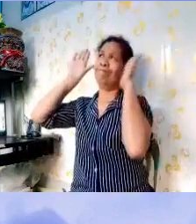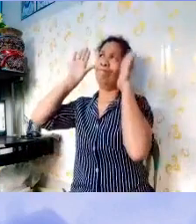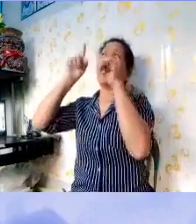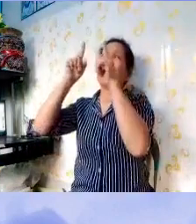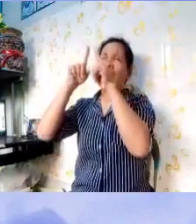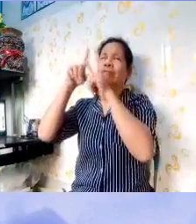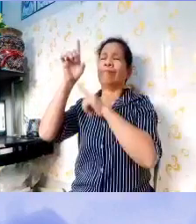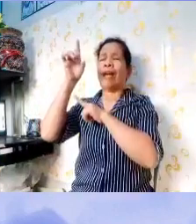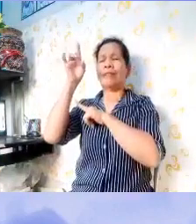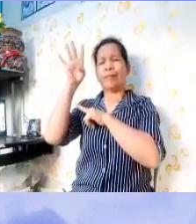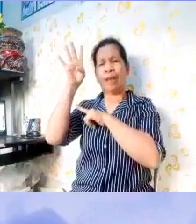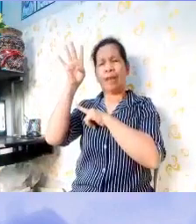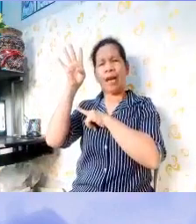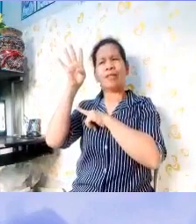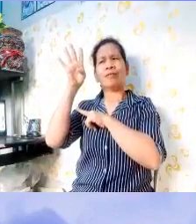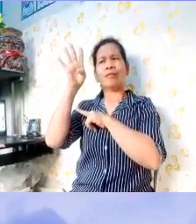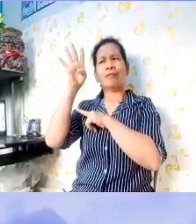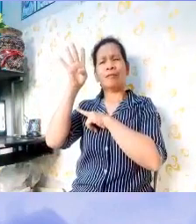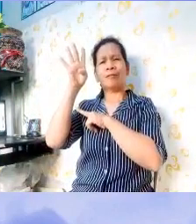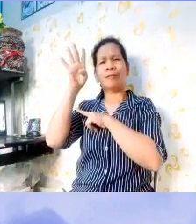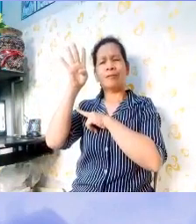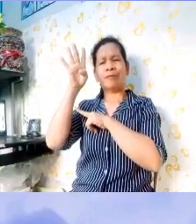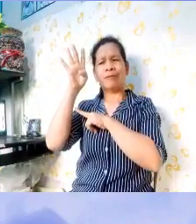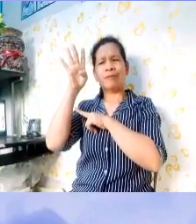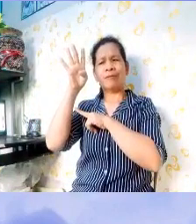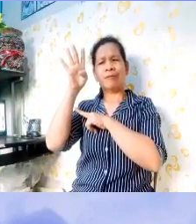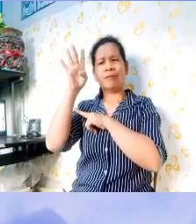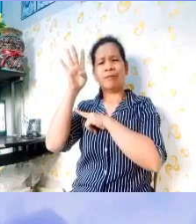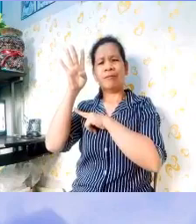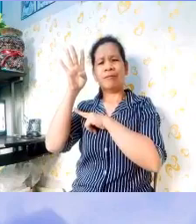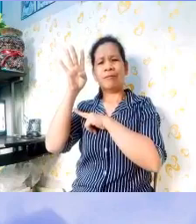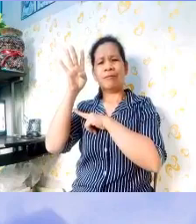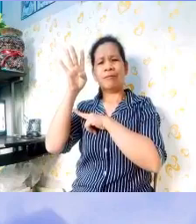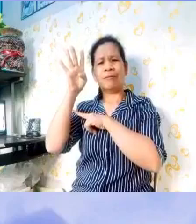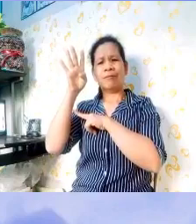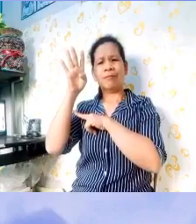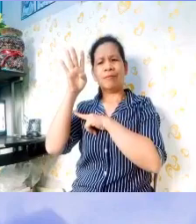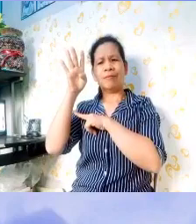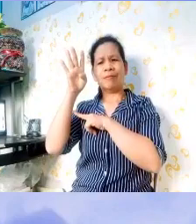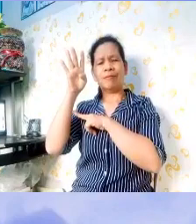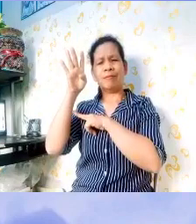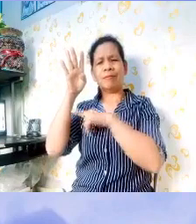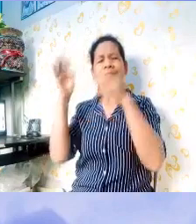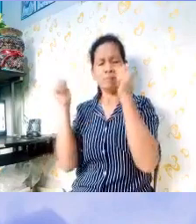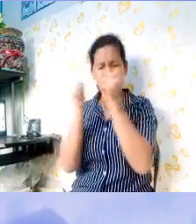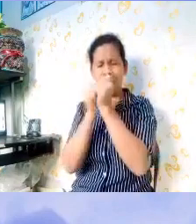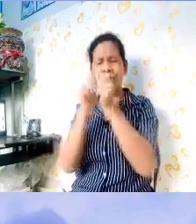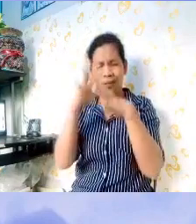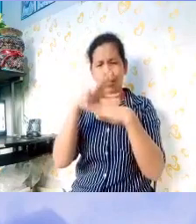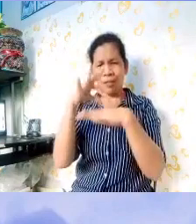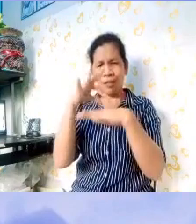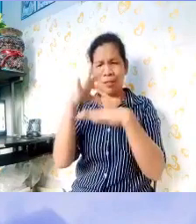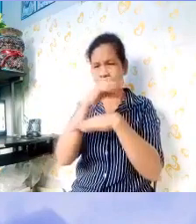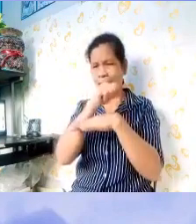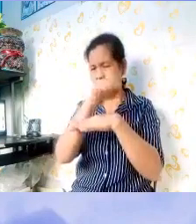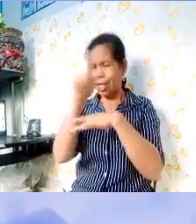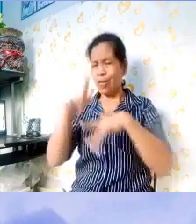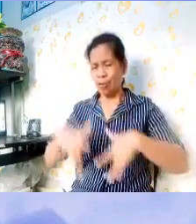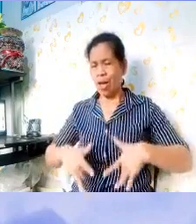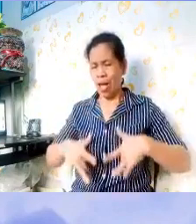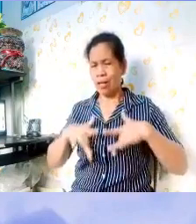maging sakop ng spiritual na kaharian, agad pong merong